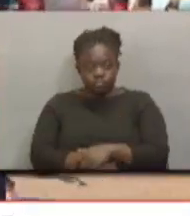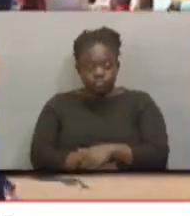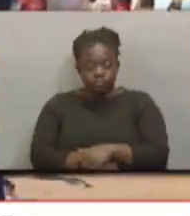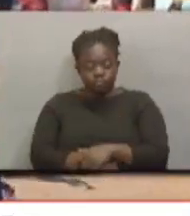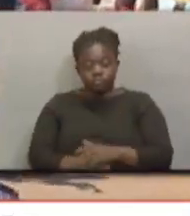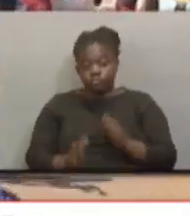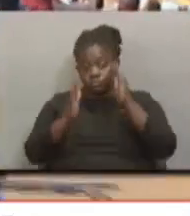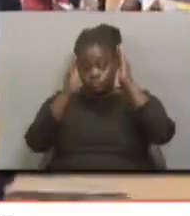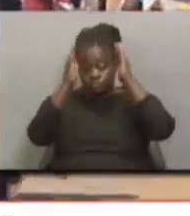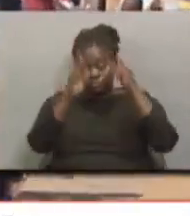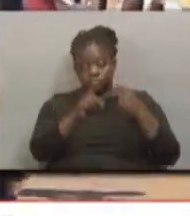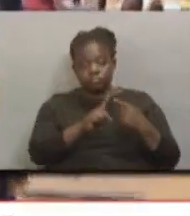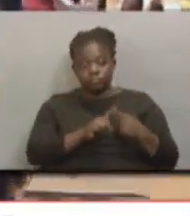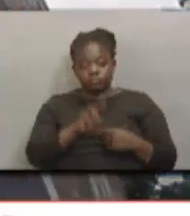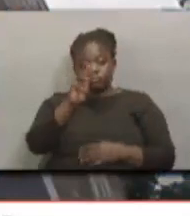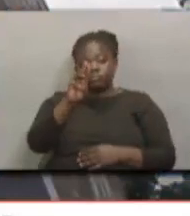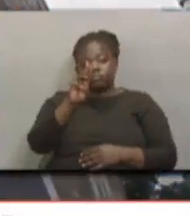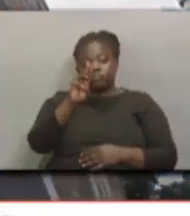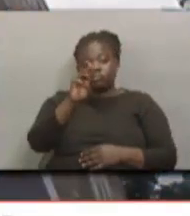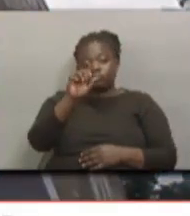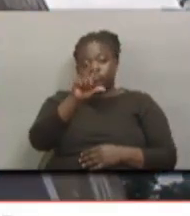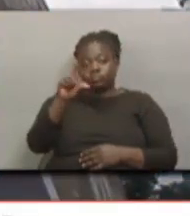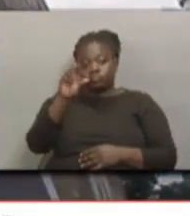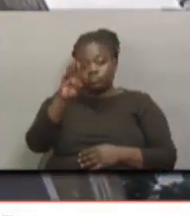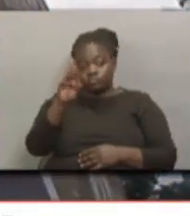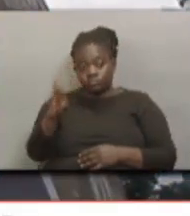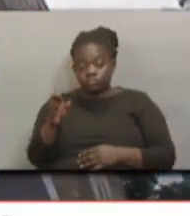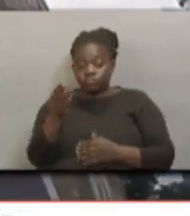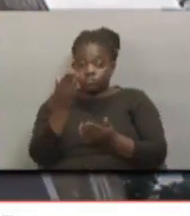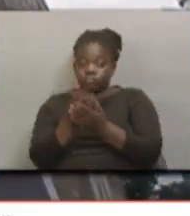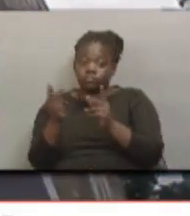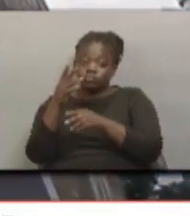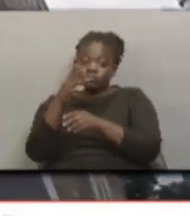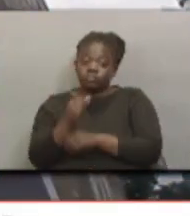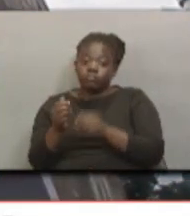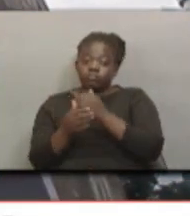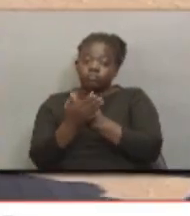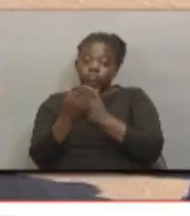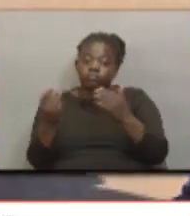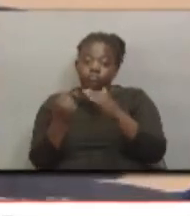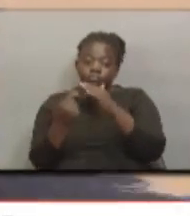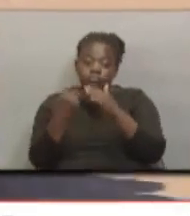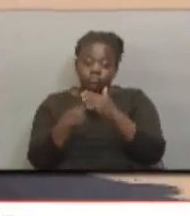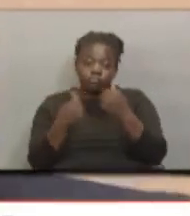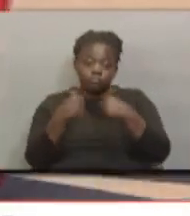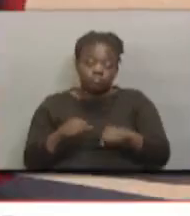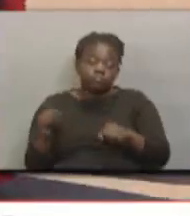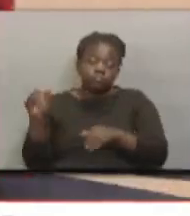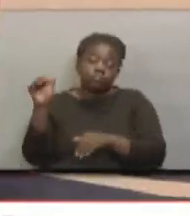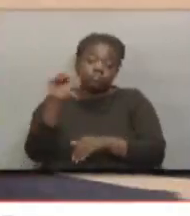Omulabirizi w'ennamirembe Wilberforce Kityo Luwalira asabye abantu okwekwasa Katonda mu mbeera nga buli kikozesebwa kiri